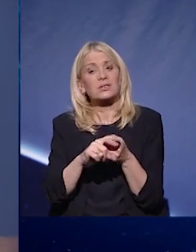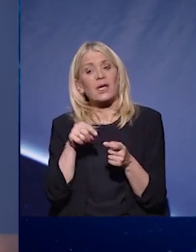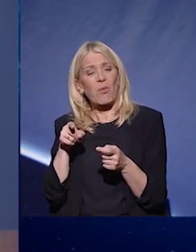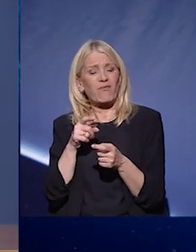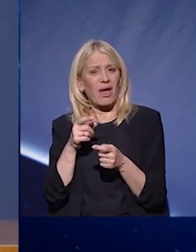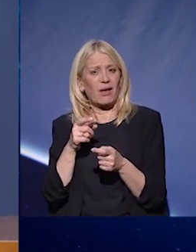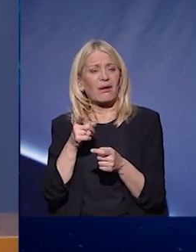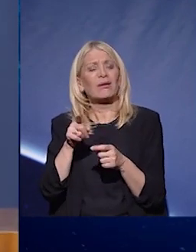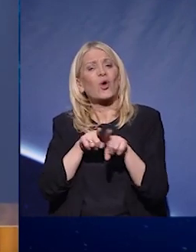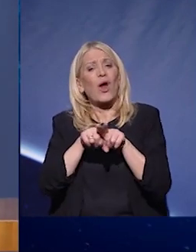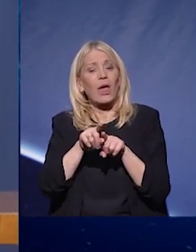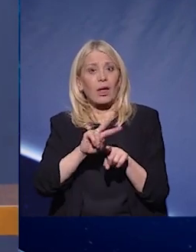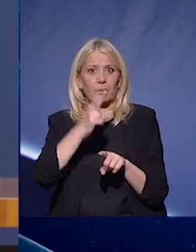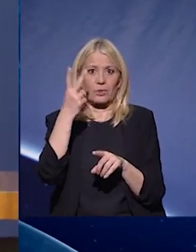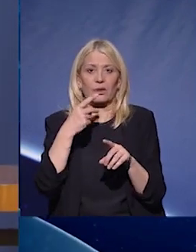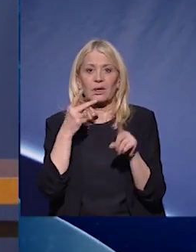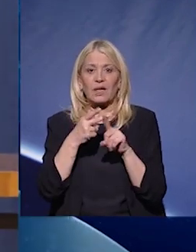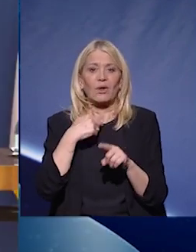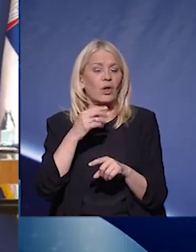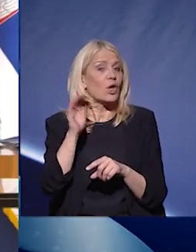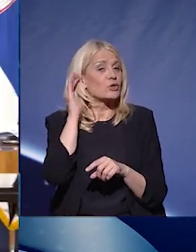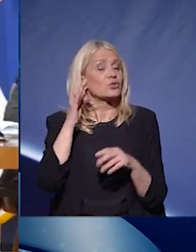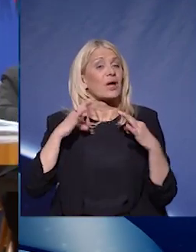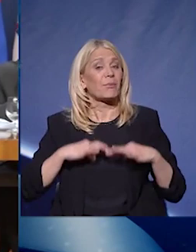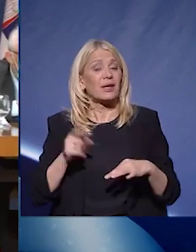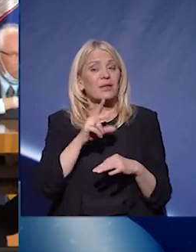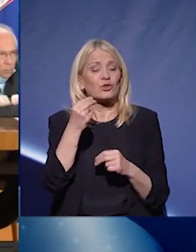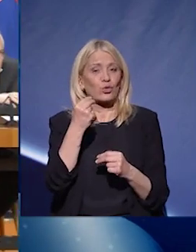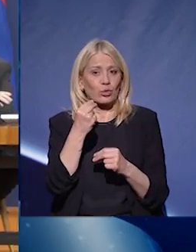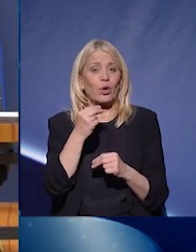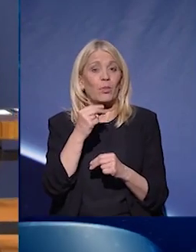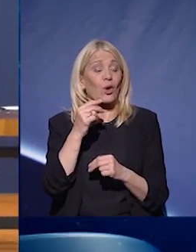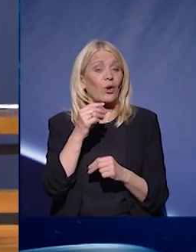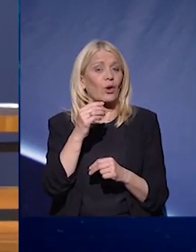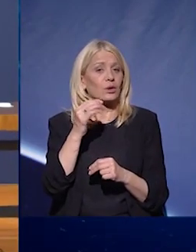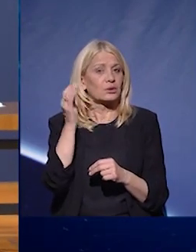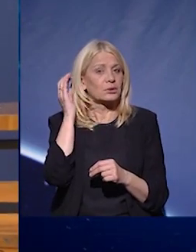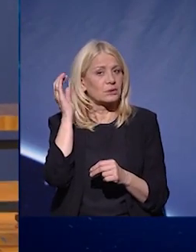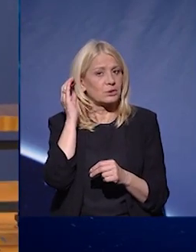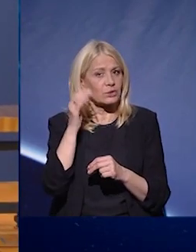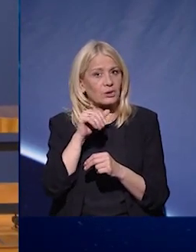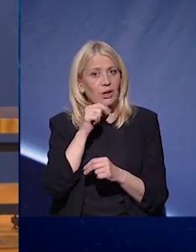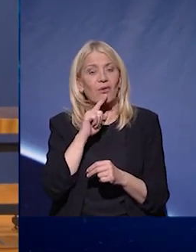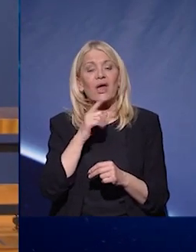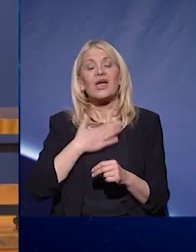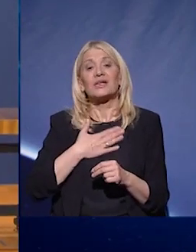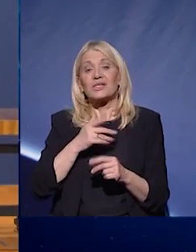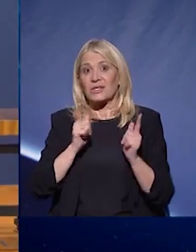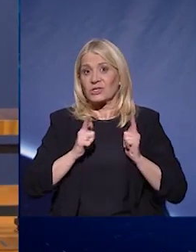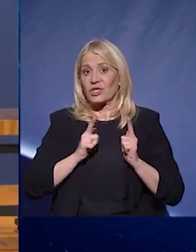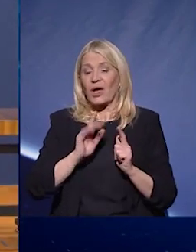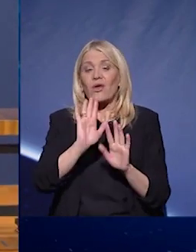ove kolege iz tajkunskih medija koji su danas slušali predsednika, pa nisu ga dobro slušali, koji željno iščekuju